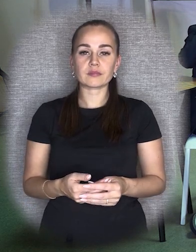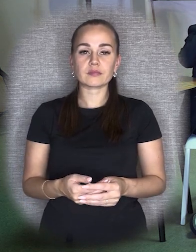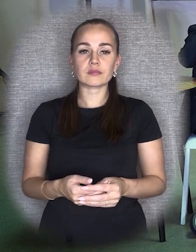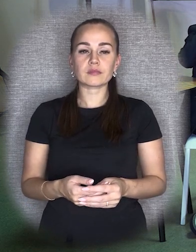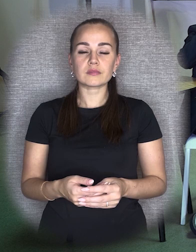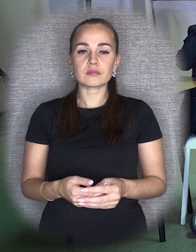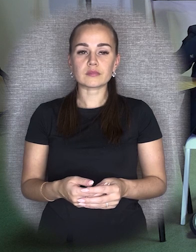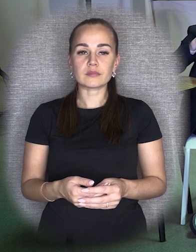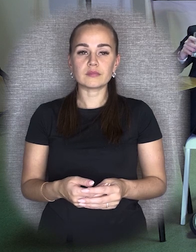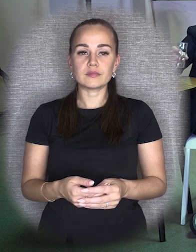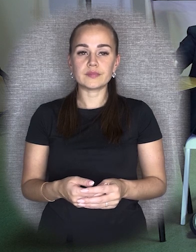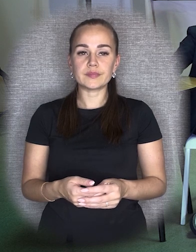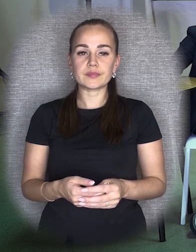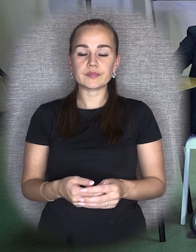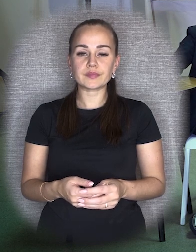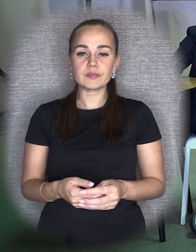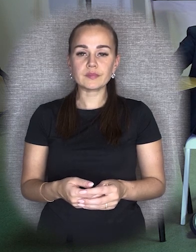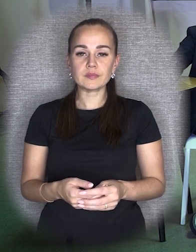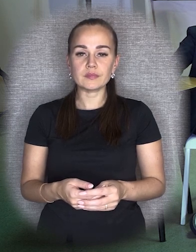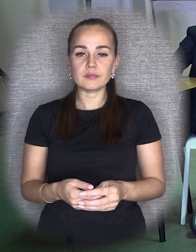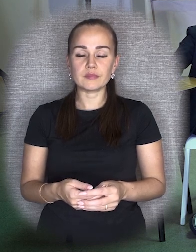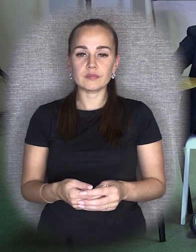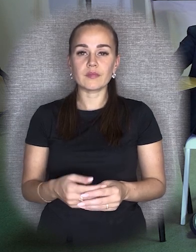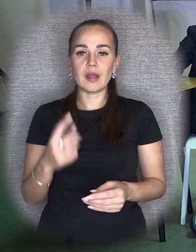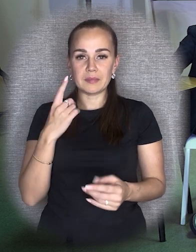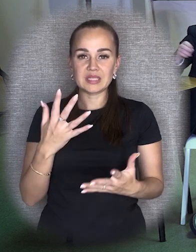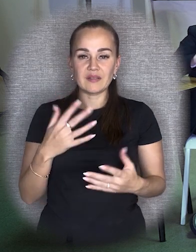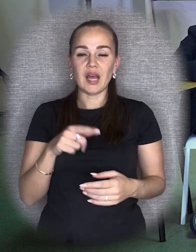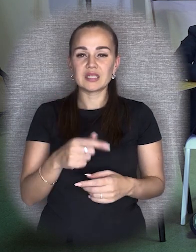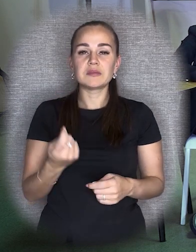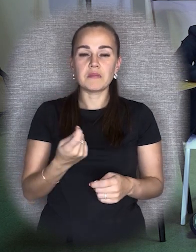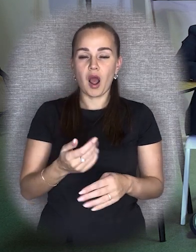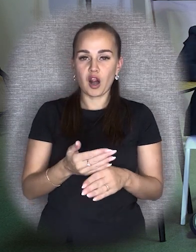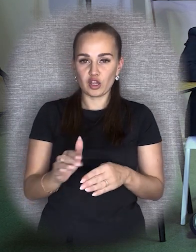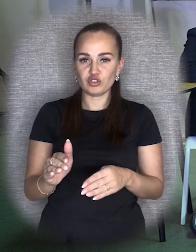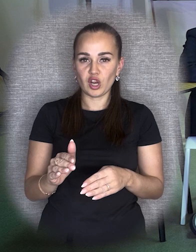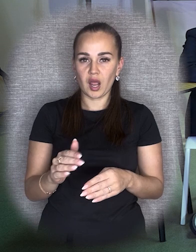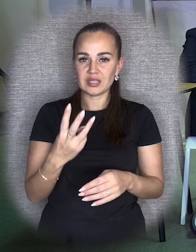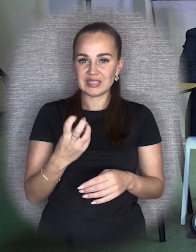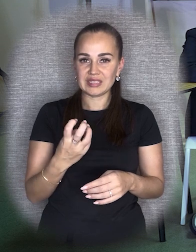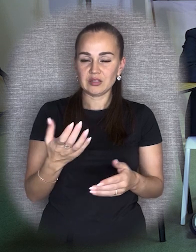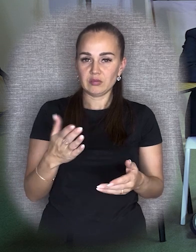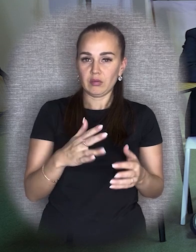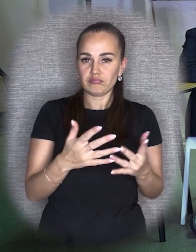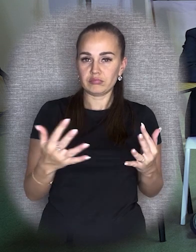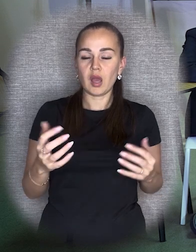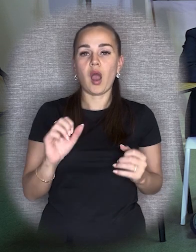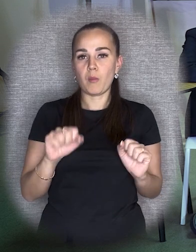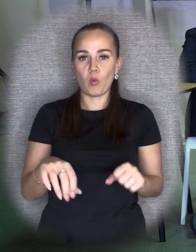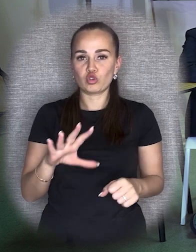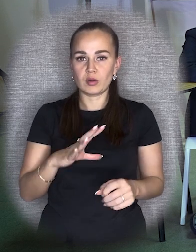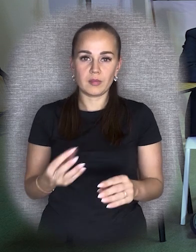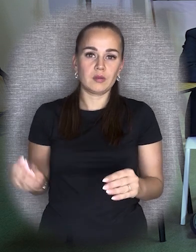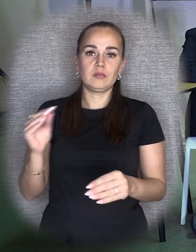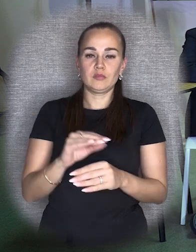а здесь представлено 67, сами понимаете, какая часть. малое, а нужно было еще